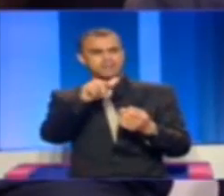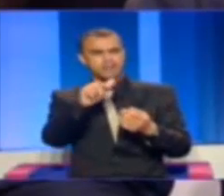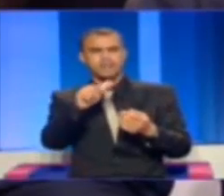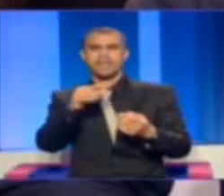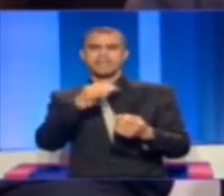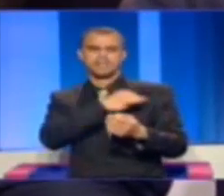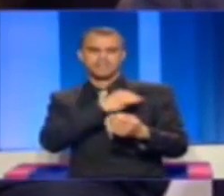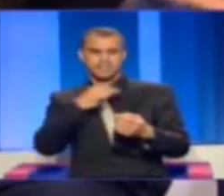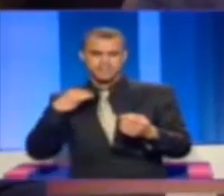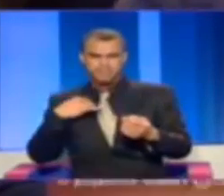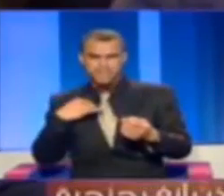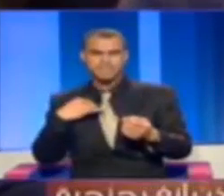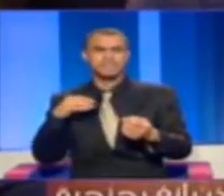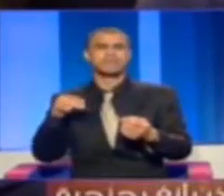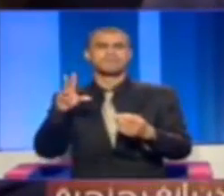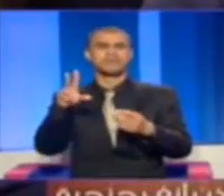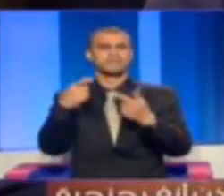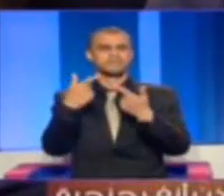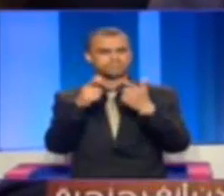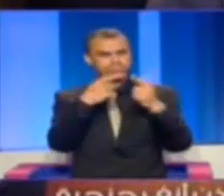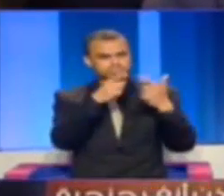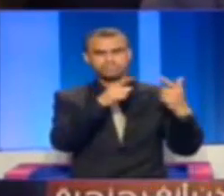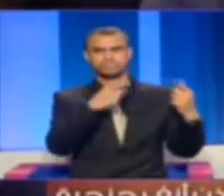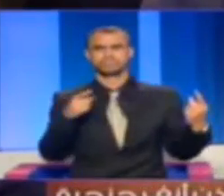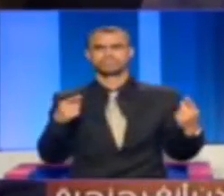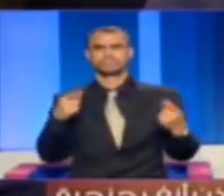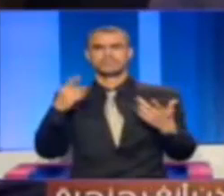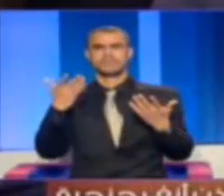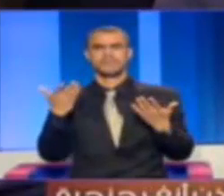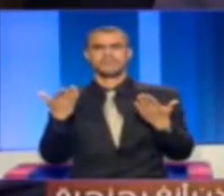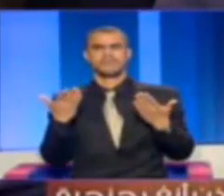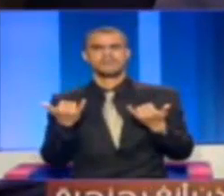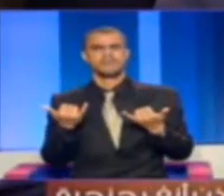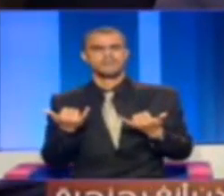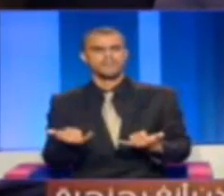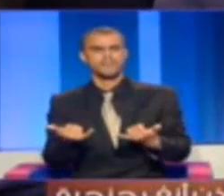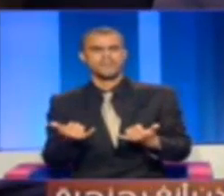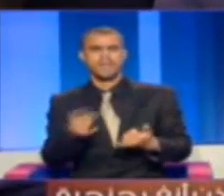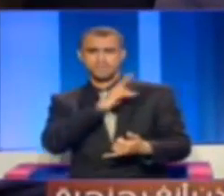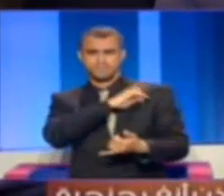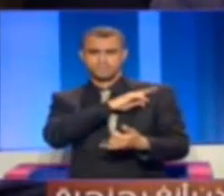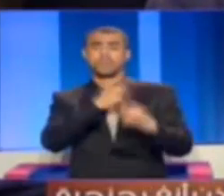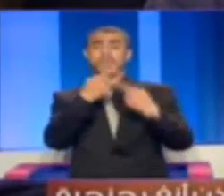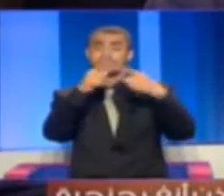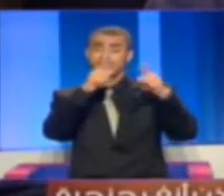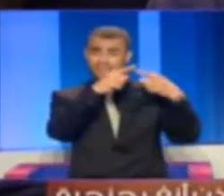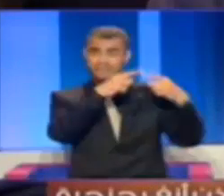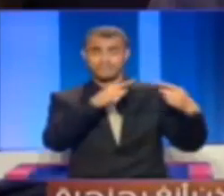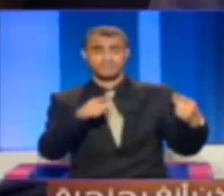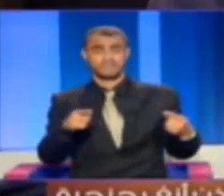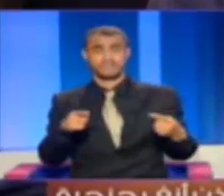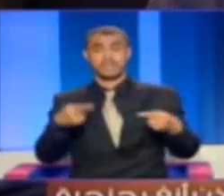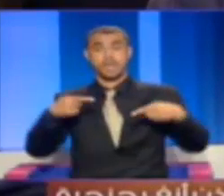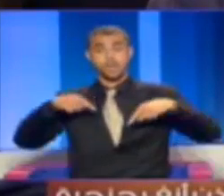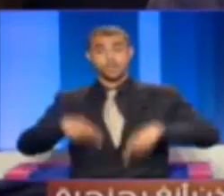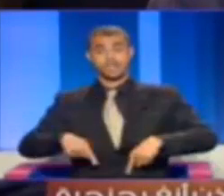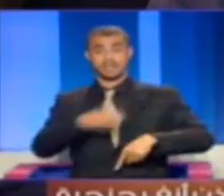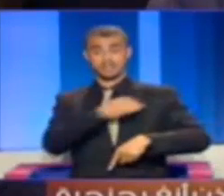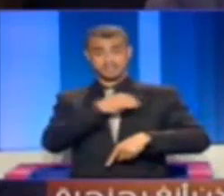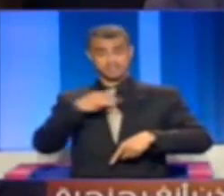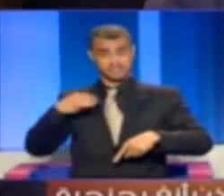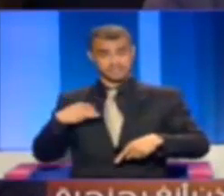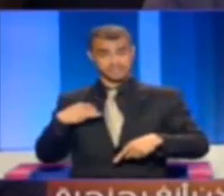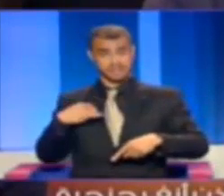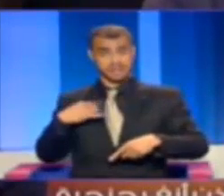أطباء، وكيف قلتي كاين مسؤوليات متعددة. هنا نشيروا على مسؤولية ديال مسؤولية وزارة الصحة. مسؤولية وزارة